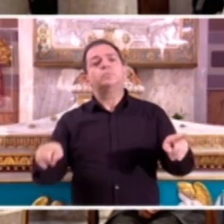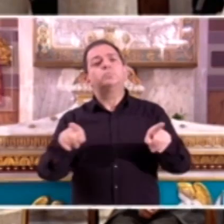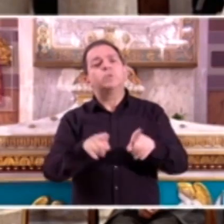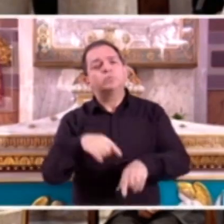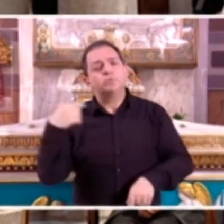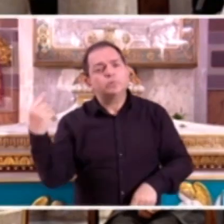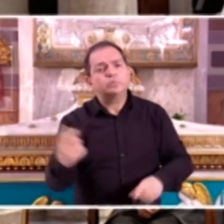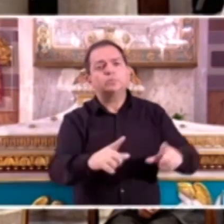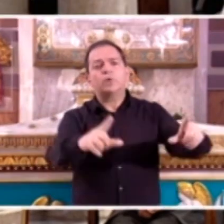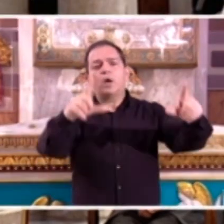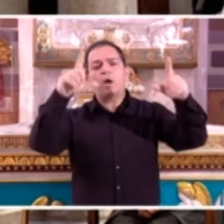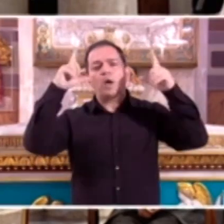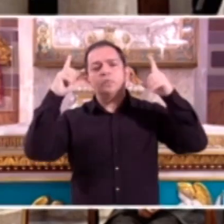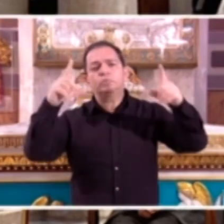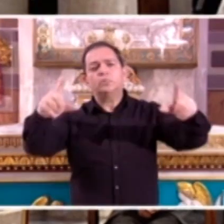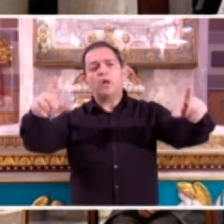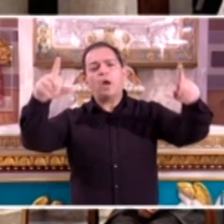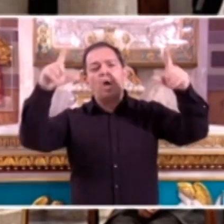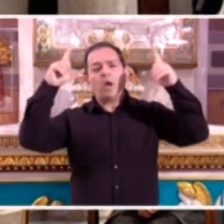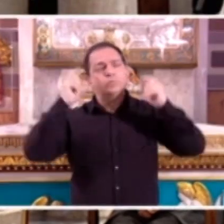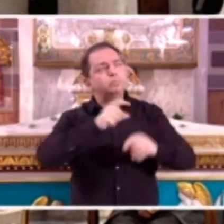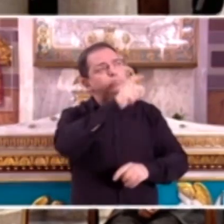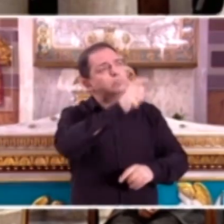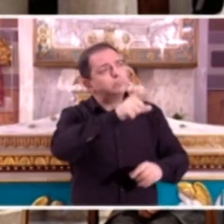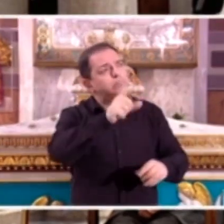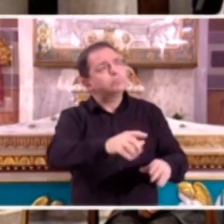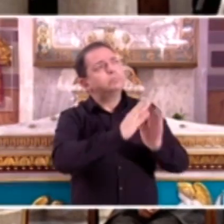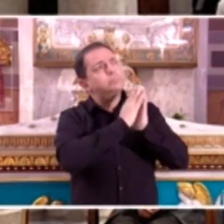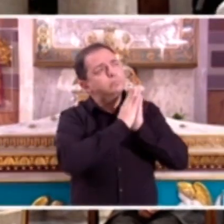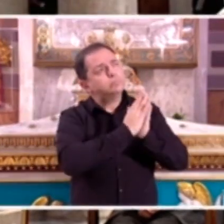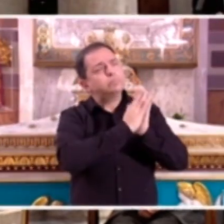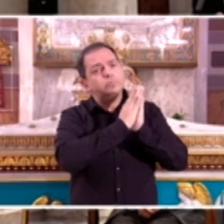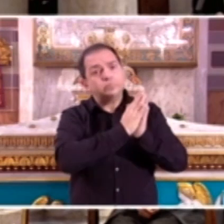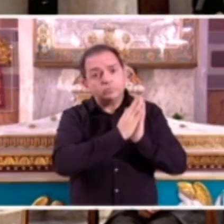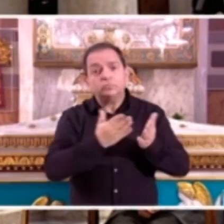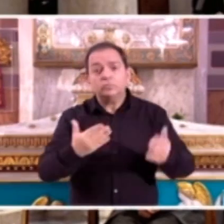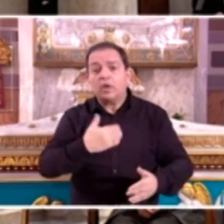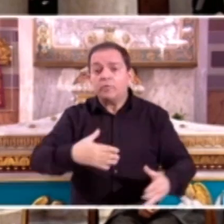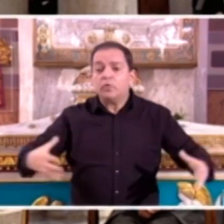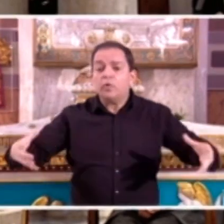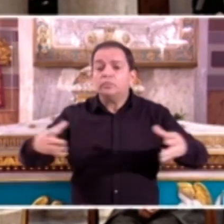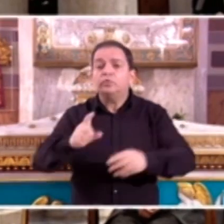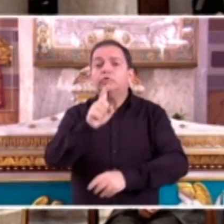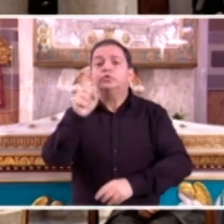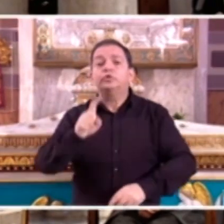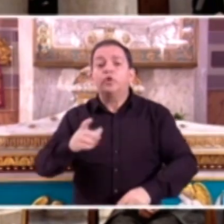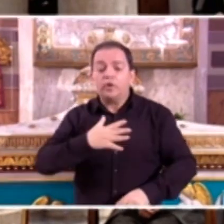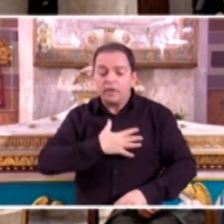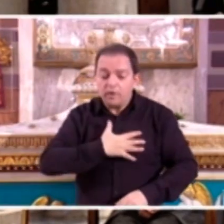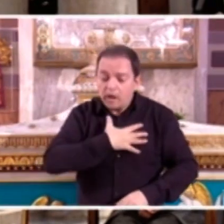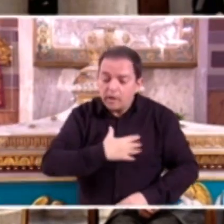Μαρίας, με τα πάντων των Αγίων μνημονεύσαντες εαυτούς και